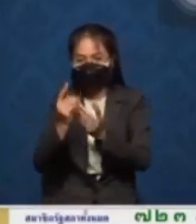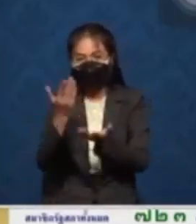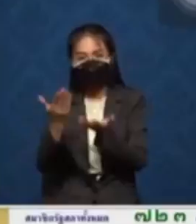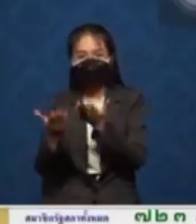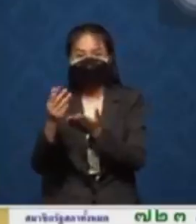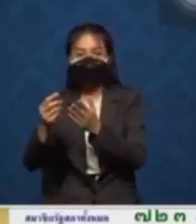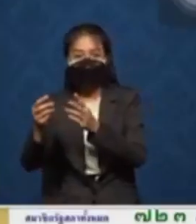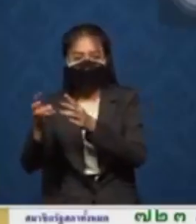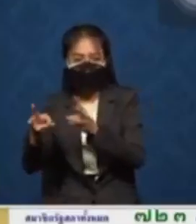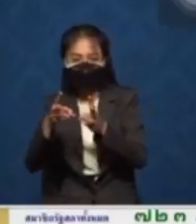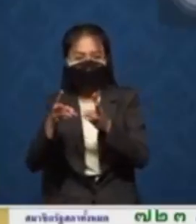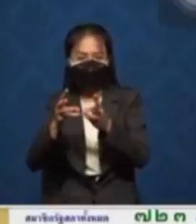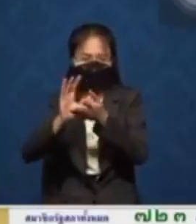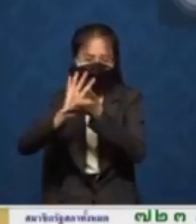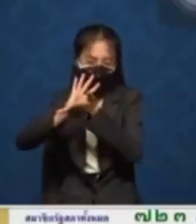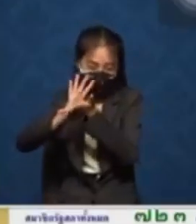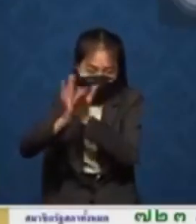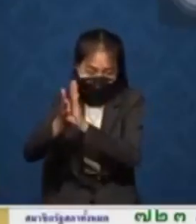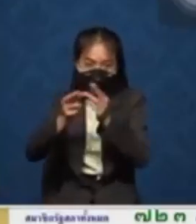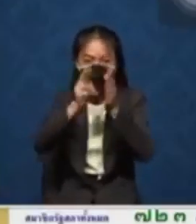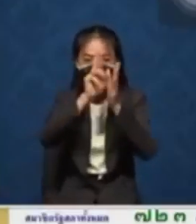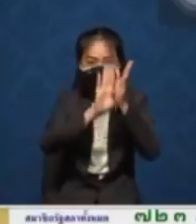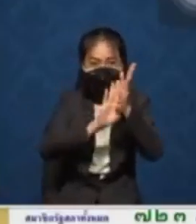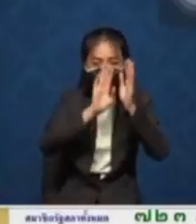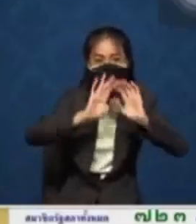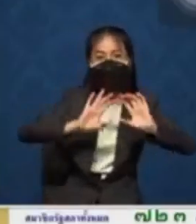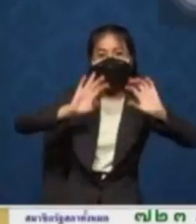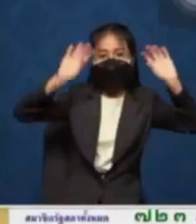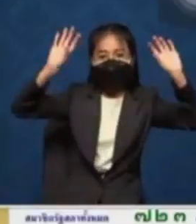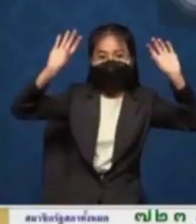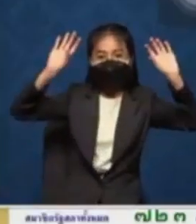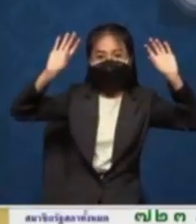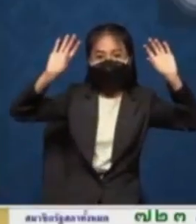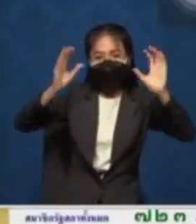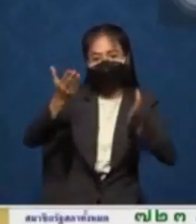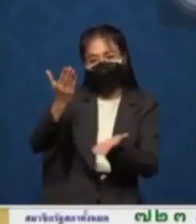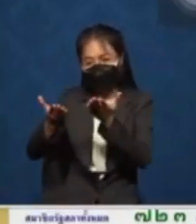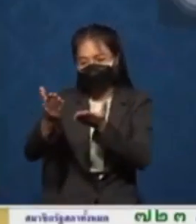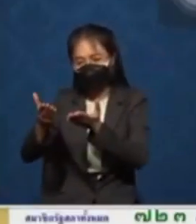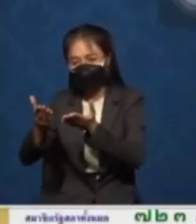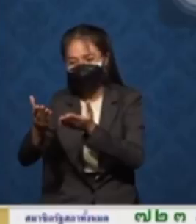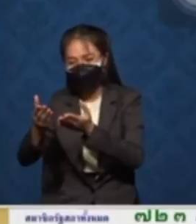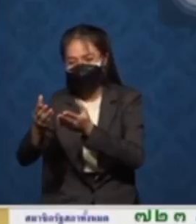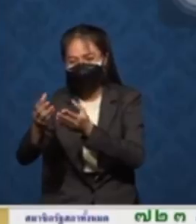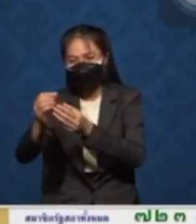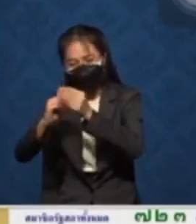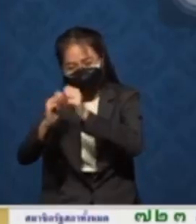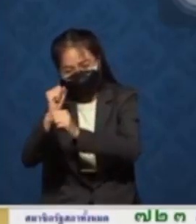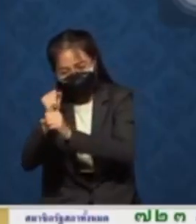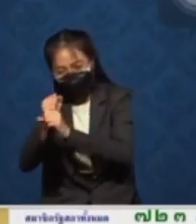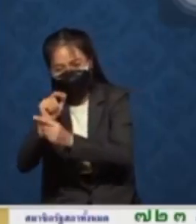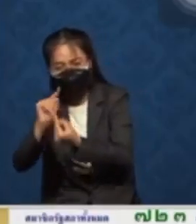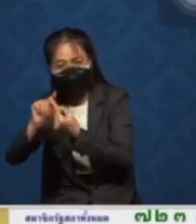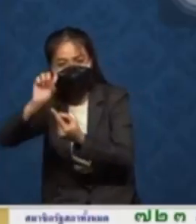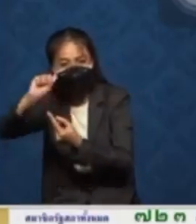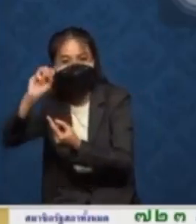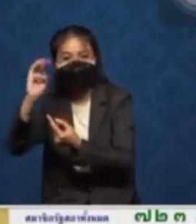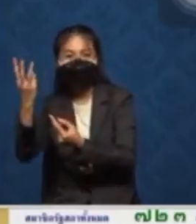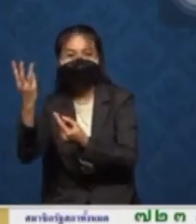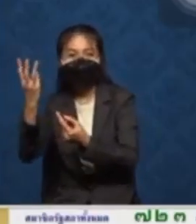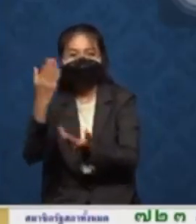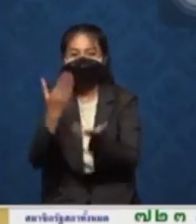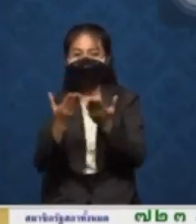ที่ชื่อว่าการไปรูประบบราชการไม่ว่าจะเป็นยาที่ชื่อว่าการสร้างรัฐสวัสดิการหรือว่าไม่ว่าจะเป็นยาที่ชื่อว่าการกระจายอำนาจสู่ท้